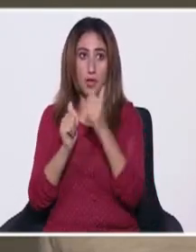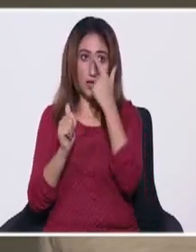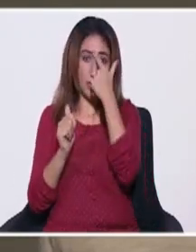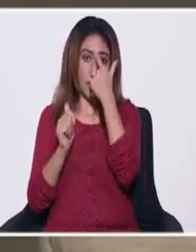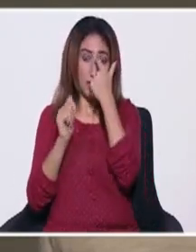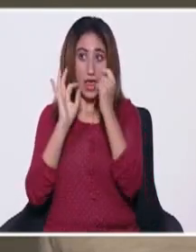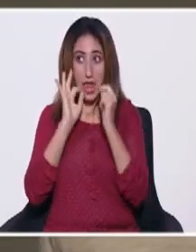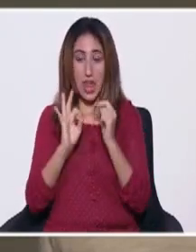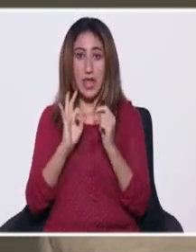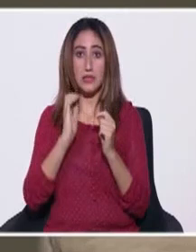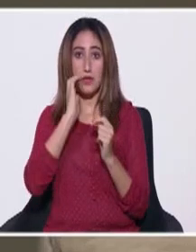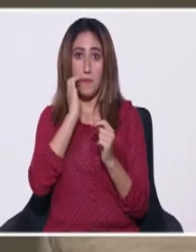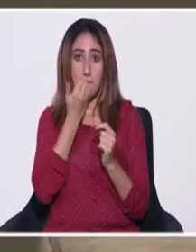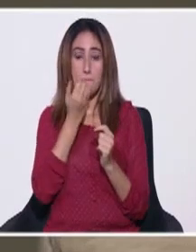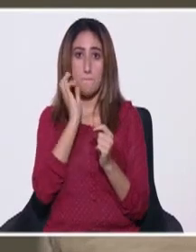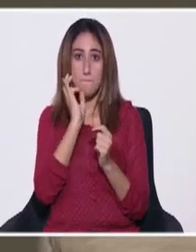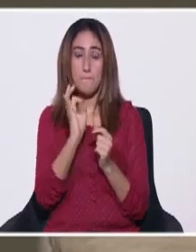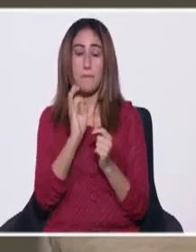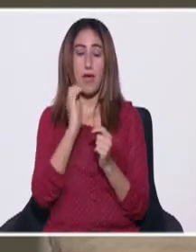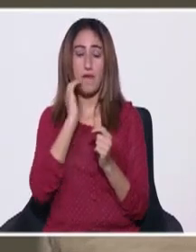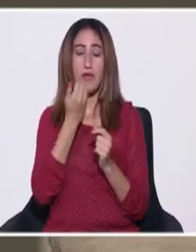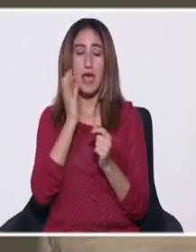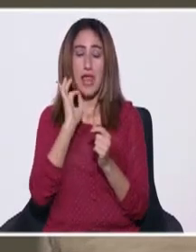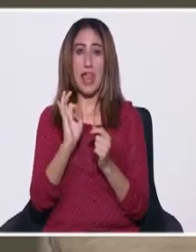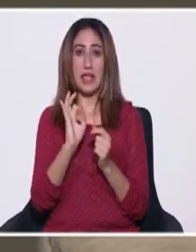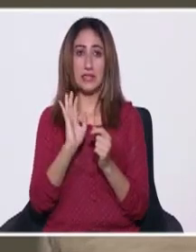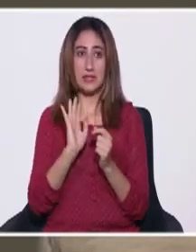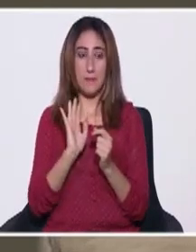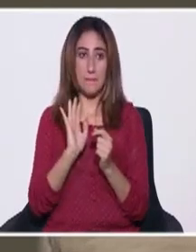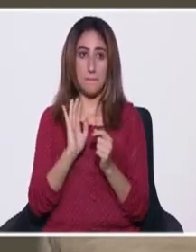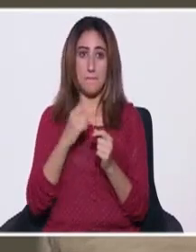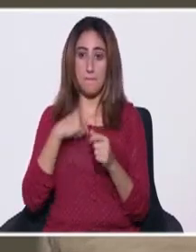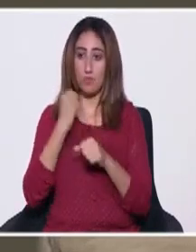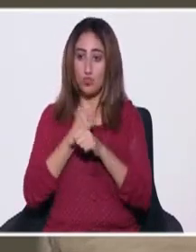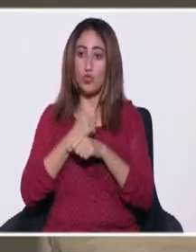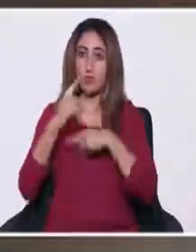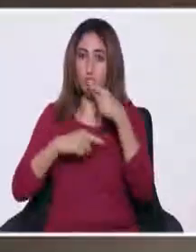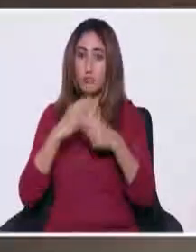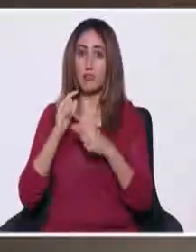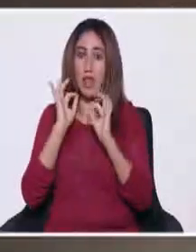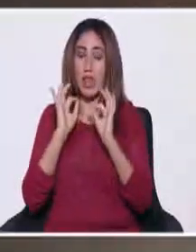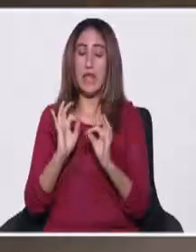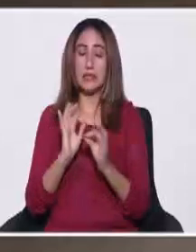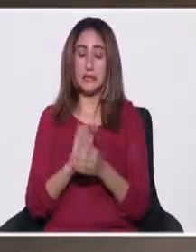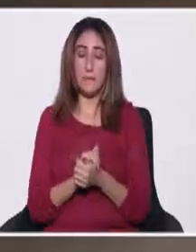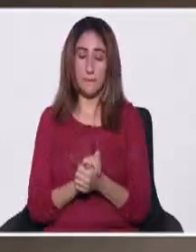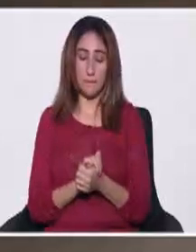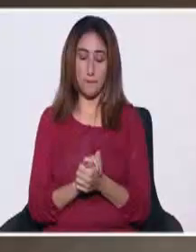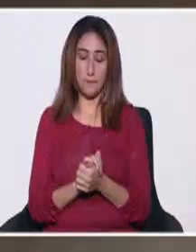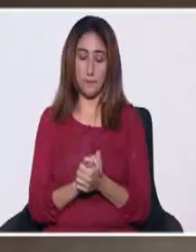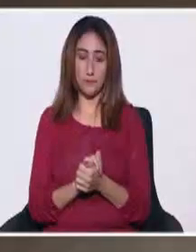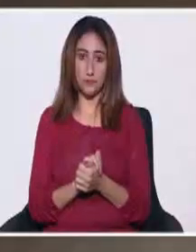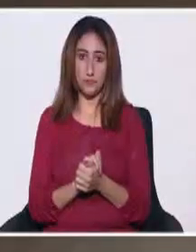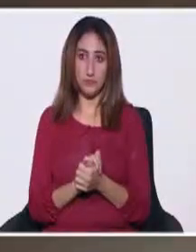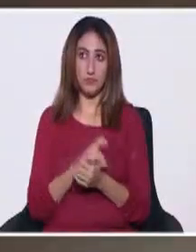لكن عليك ان تقبل نفسك قبل ان ايه يرفضك الناس يعني. ها، وده حصل يعني وبيحصل مع ناس كتير قوي.